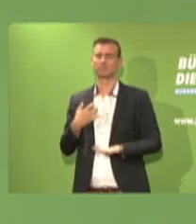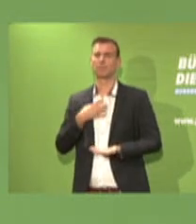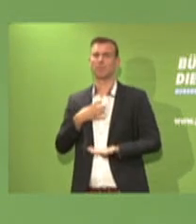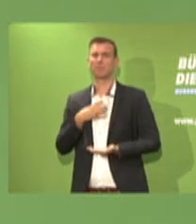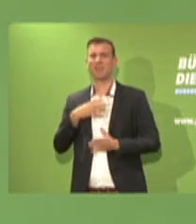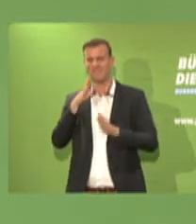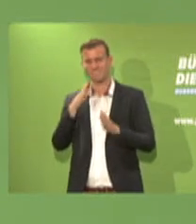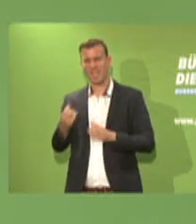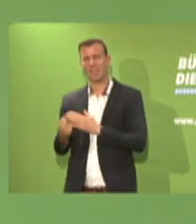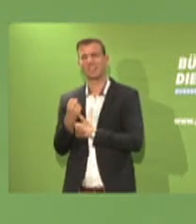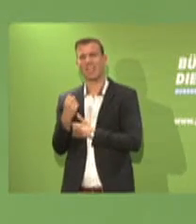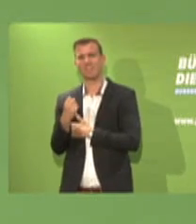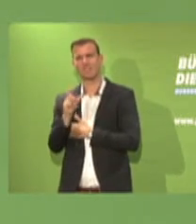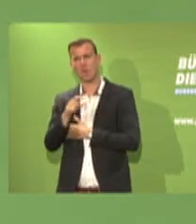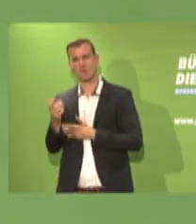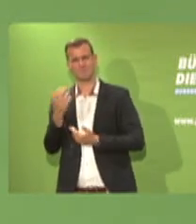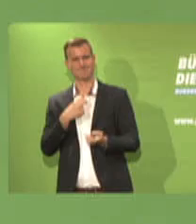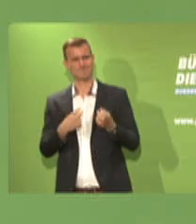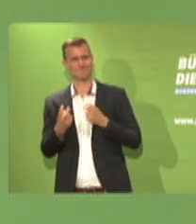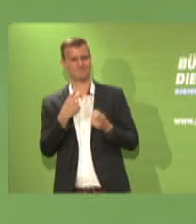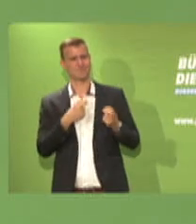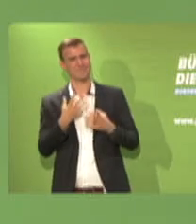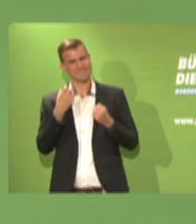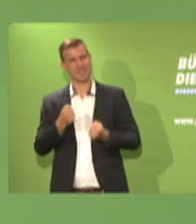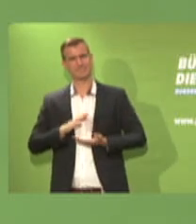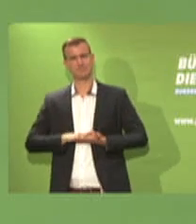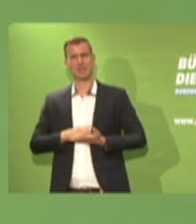unsere Regionen zu locken oder sie auch zu binden.